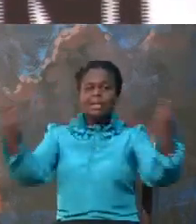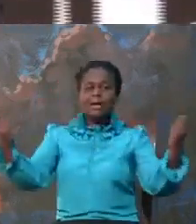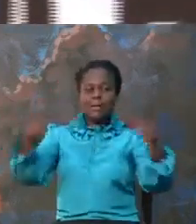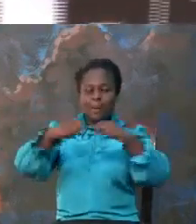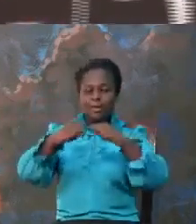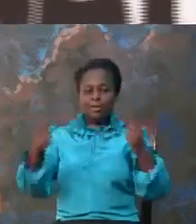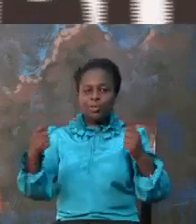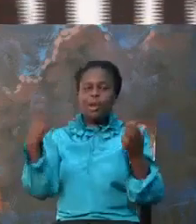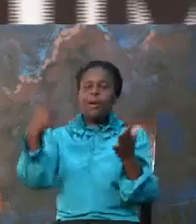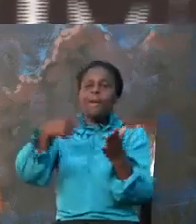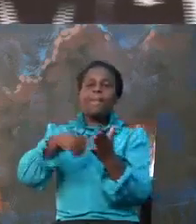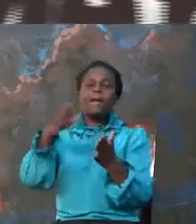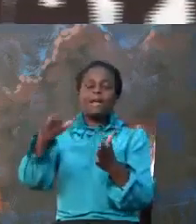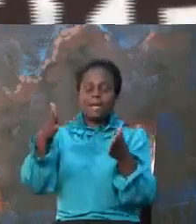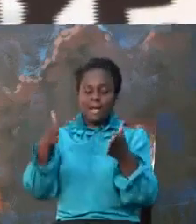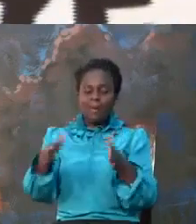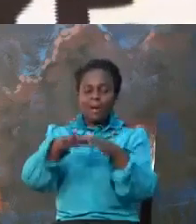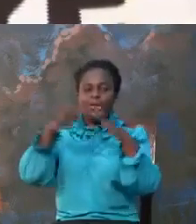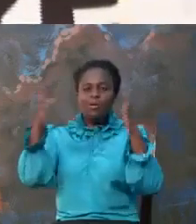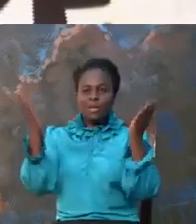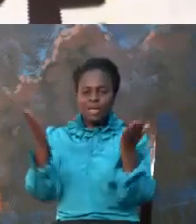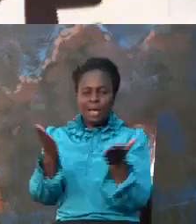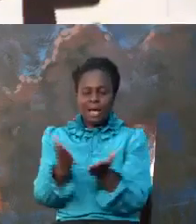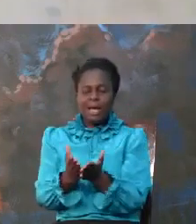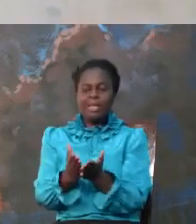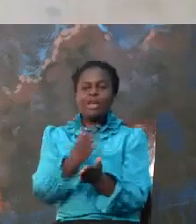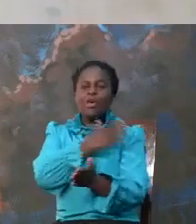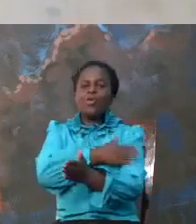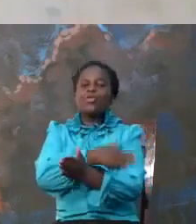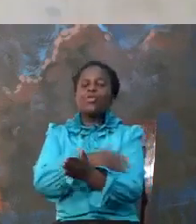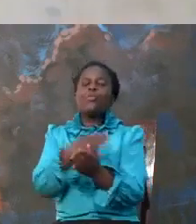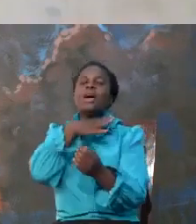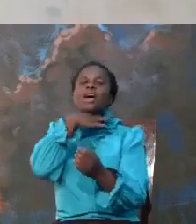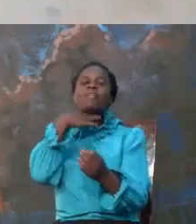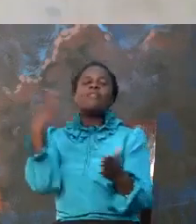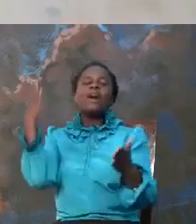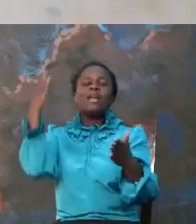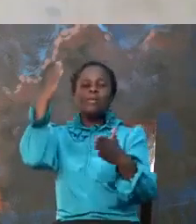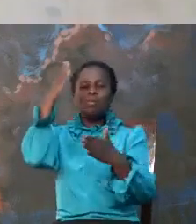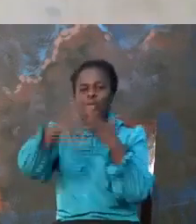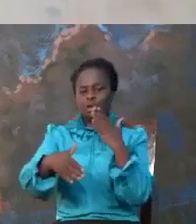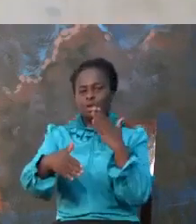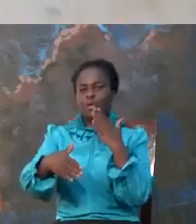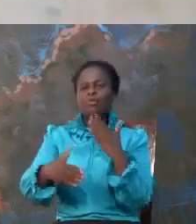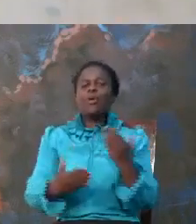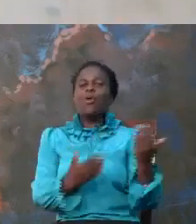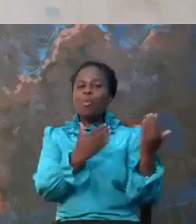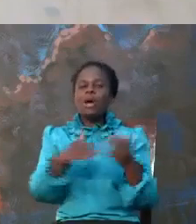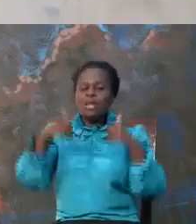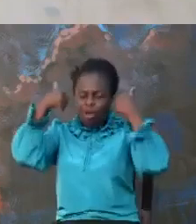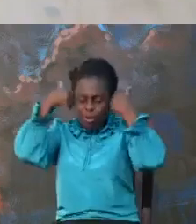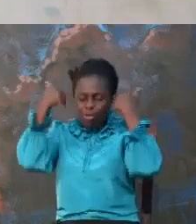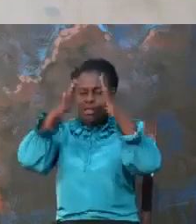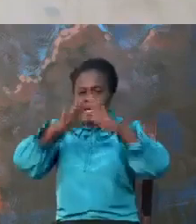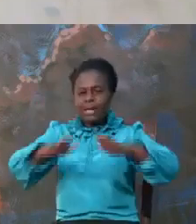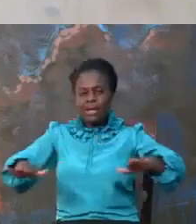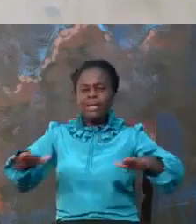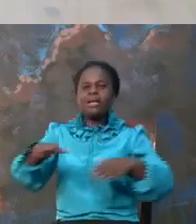duniani huduma za utoaji wa kafara zimefikia mwisho, maana kondoo amekwisha tolewa. Haleluya.